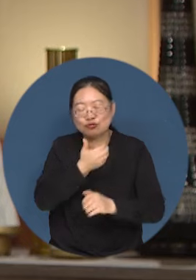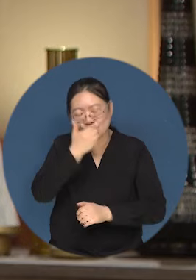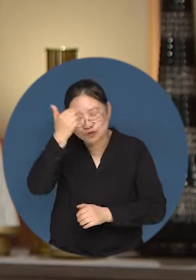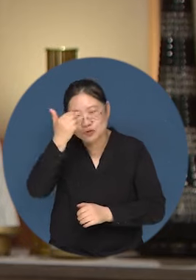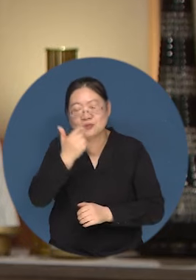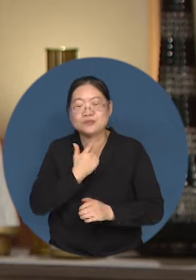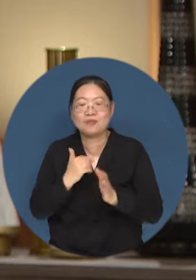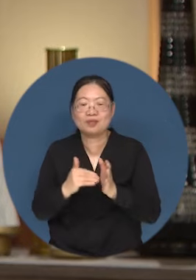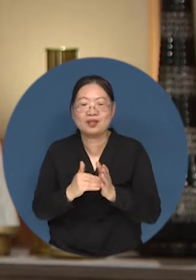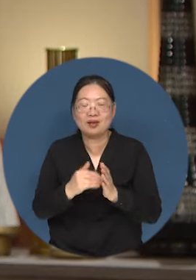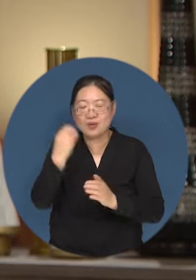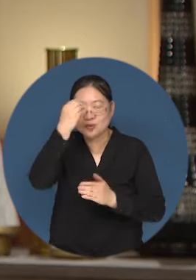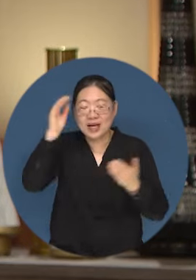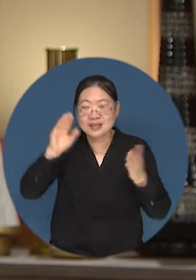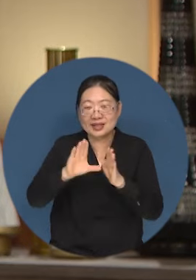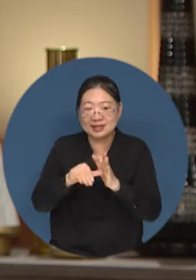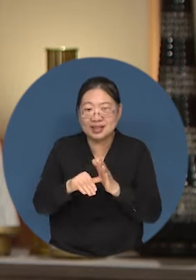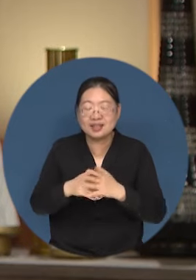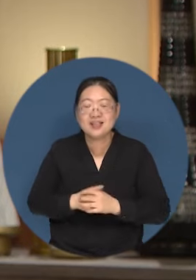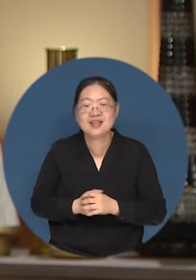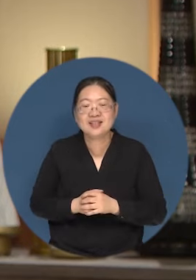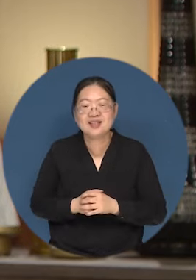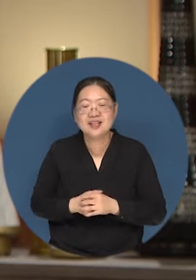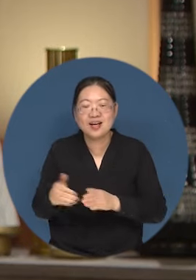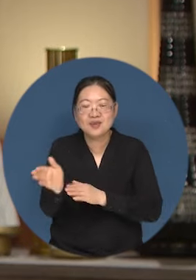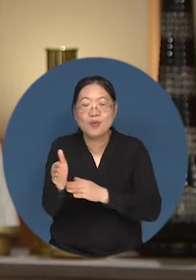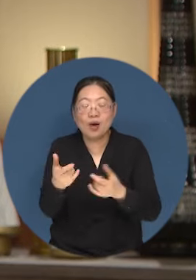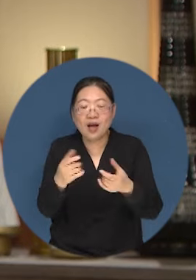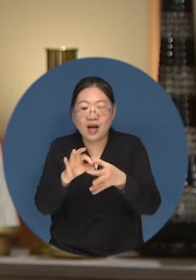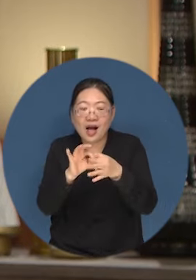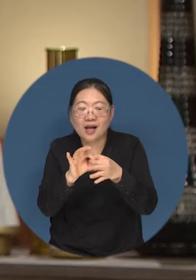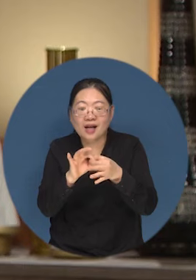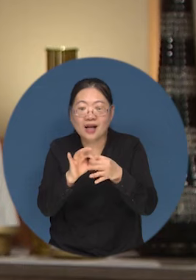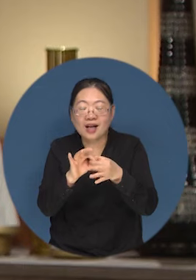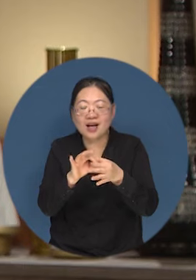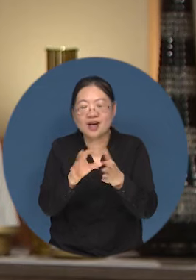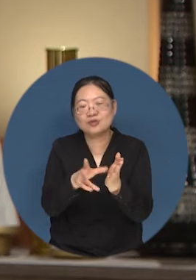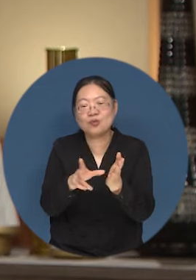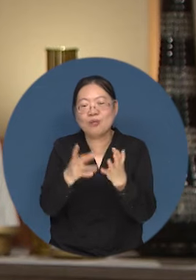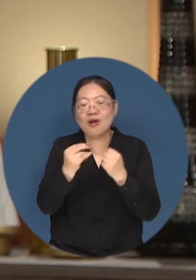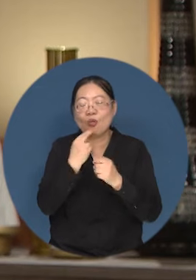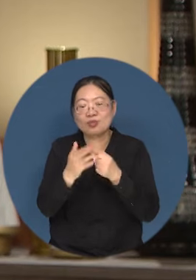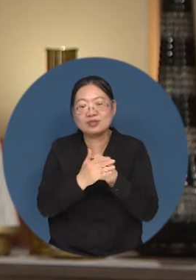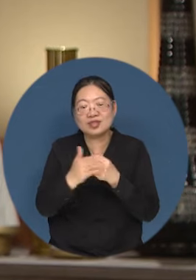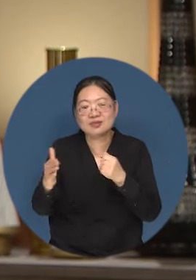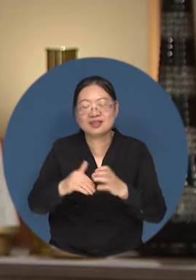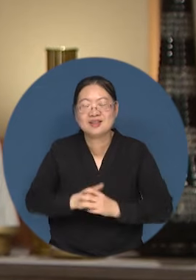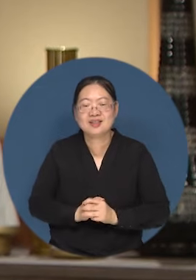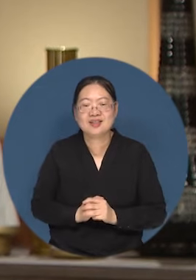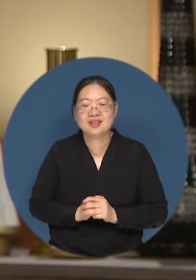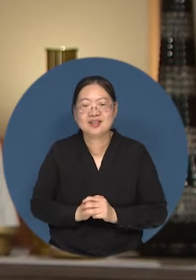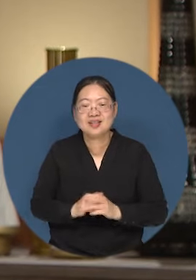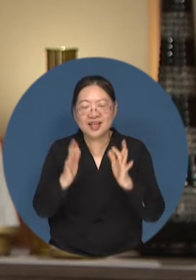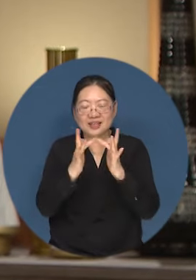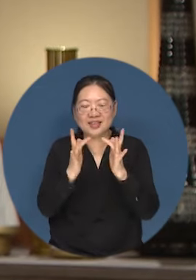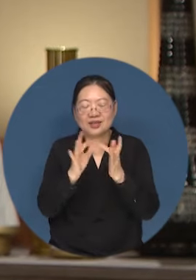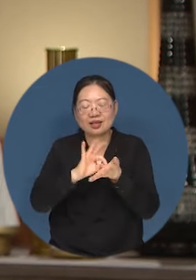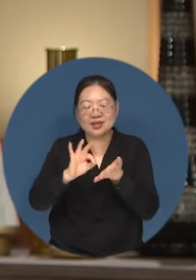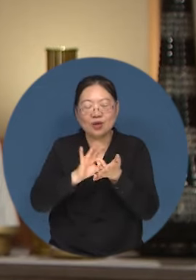이제 그런 자료들이 그 생물학과 관련된 자료가 많이 없으니까 그때는 인터넷 사용이